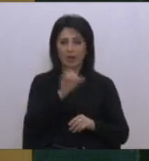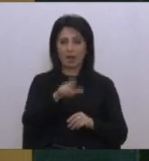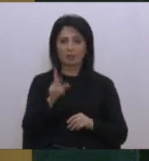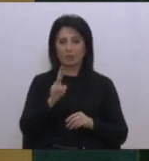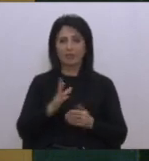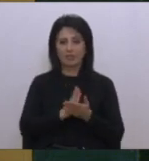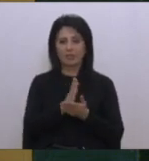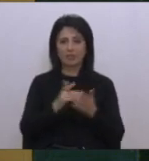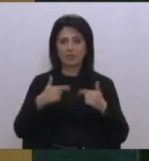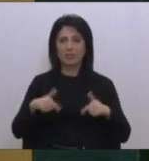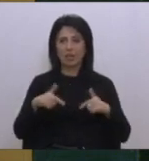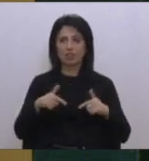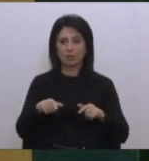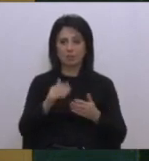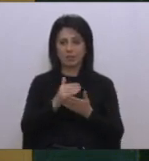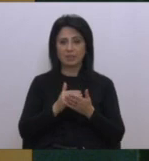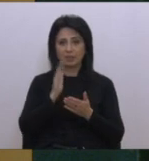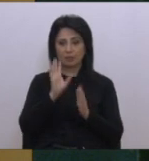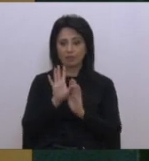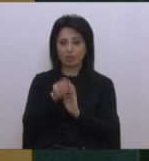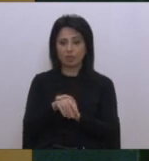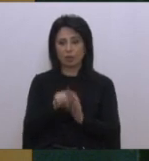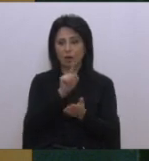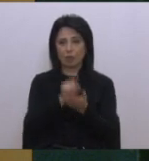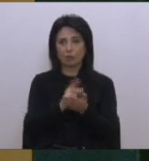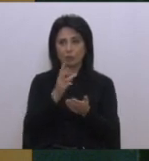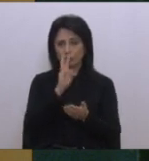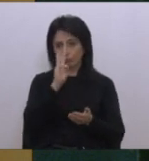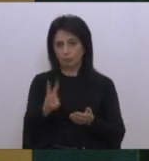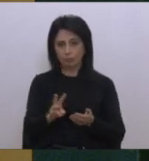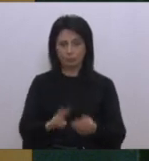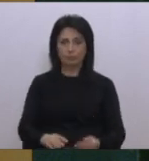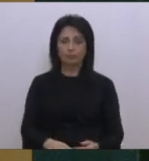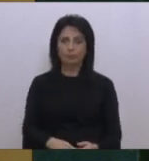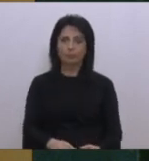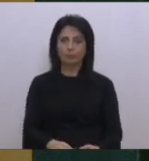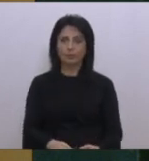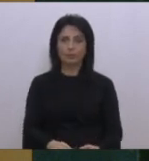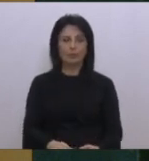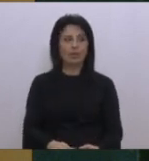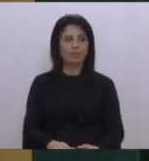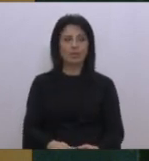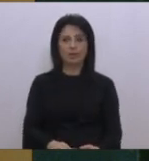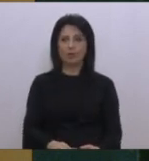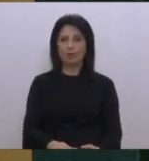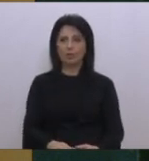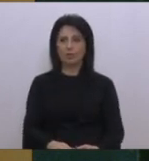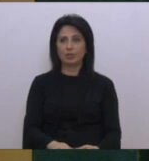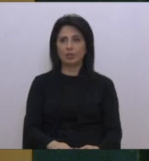ვინც სტაჟირების ამ სისტემაში იქნება ჩართული, აუცილებლად უნდა მიეცეს მას ანაზღაურება.